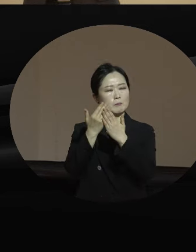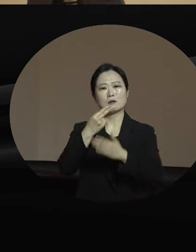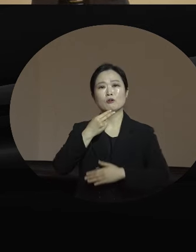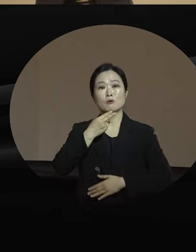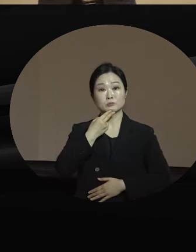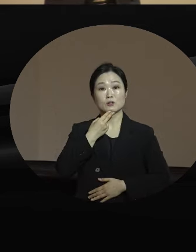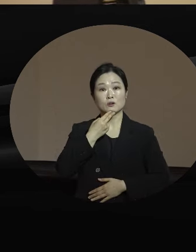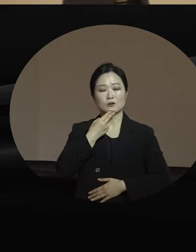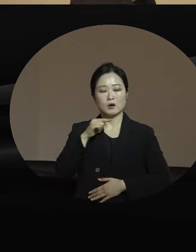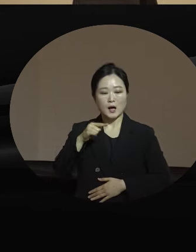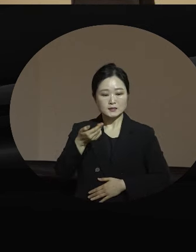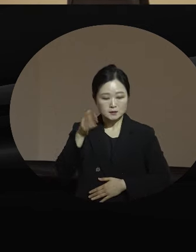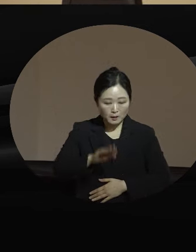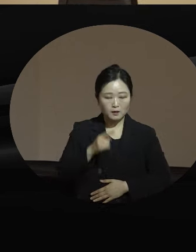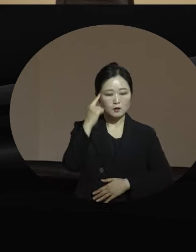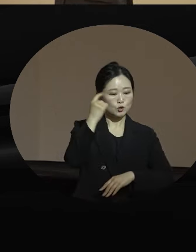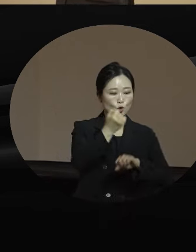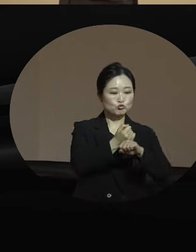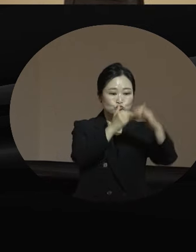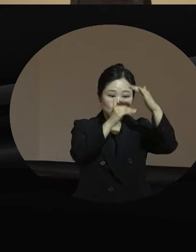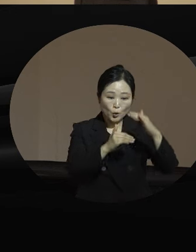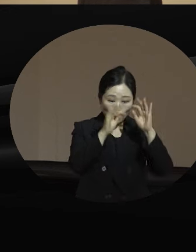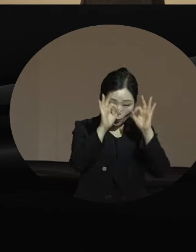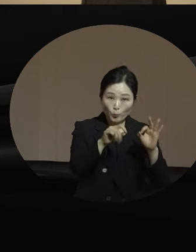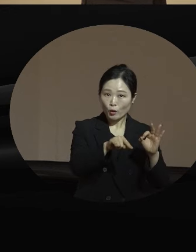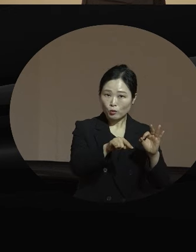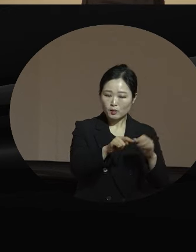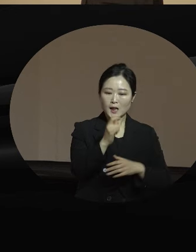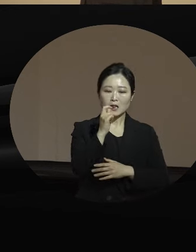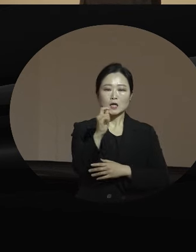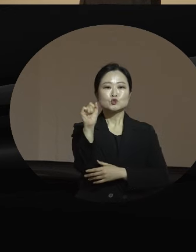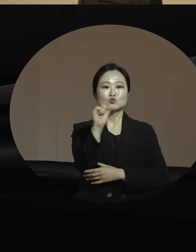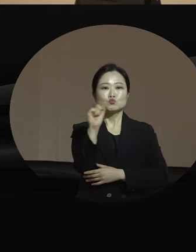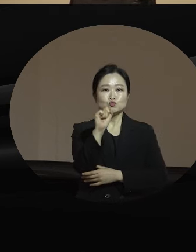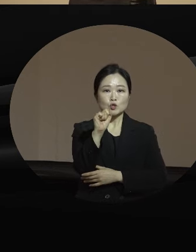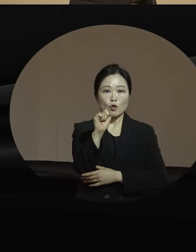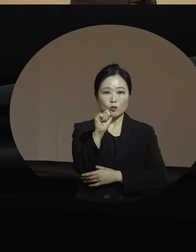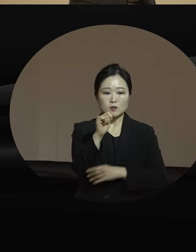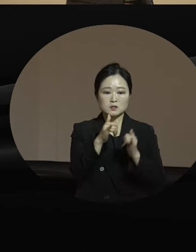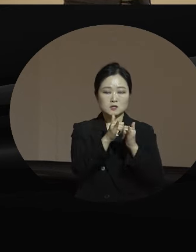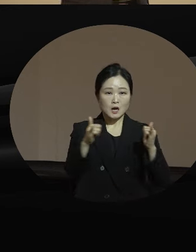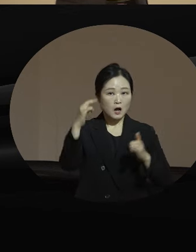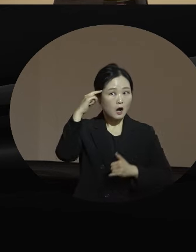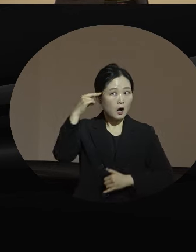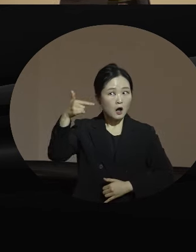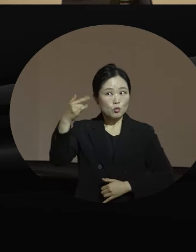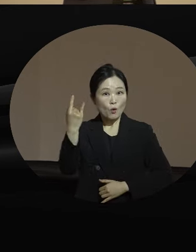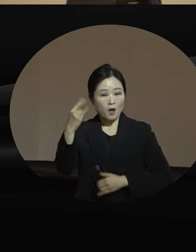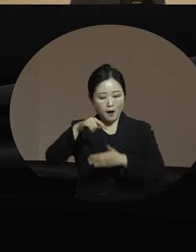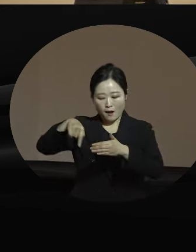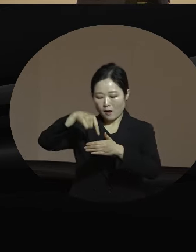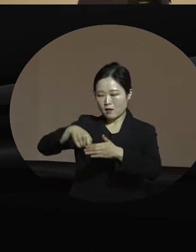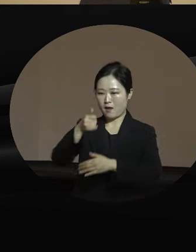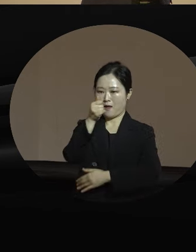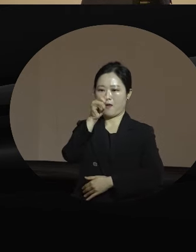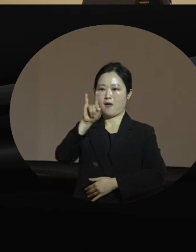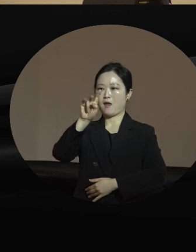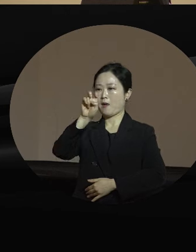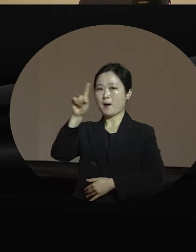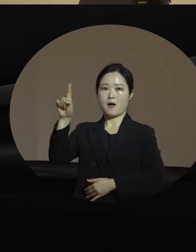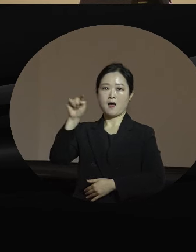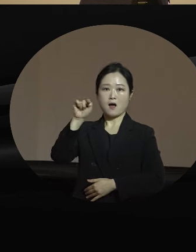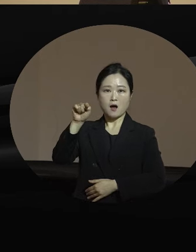정설이었는데 이 연구를 보면 이 런던의 택시 운전을 하는 사람들의 뇌에서 여기 해마라고 알려진 영역은 공간, 기억을 담당하는 영역이고요.